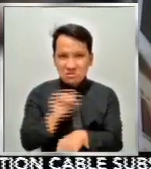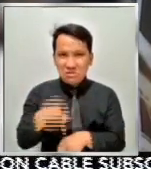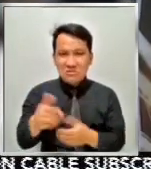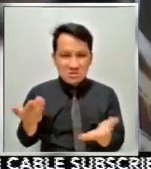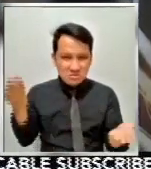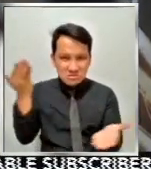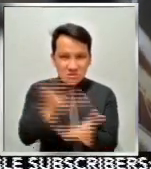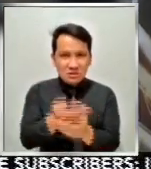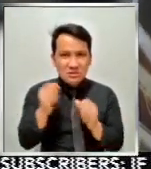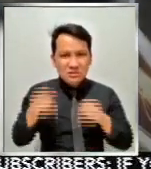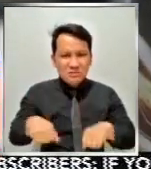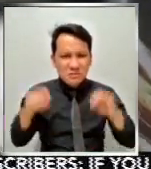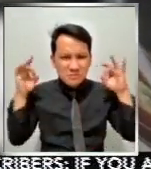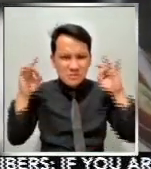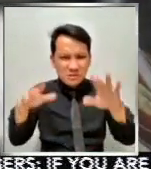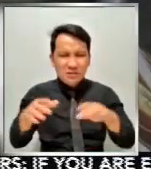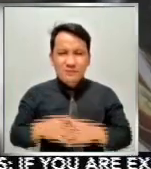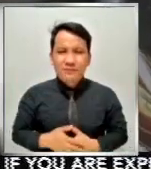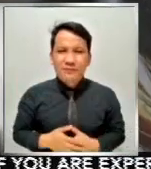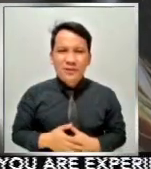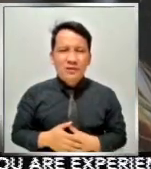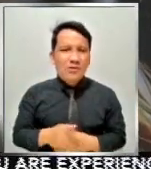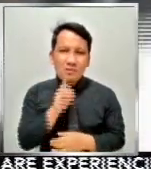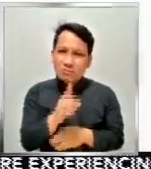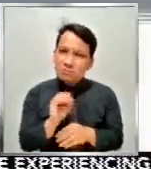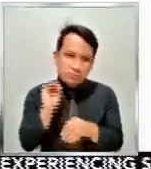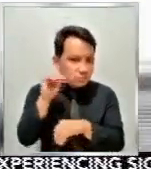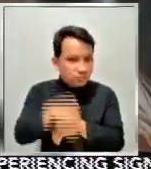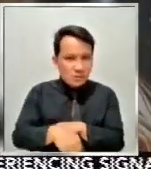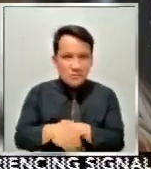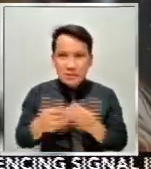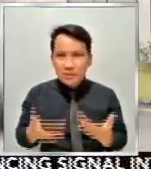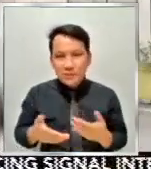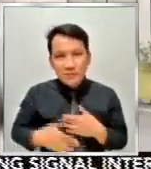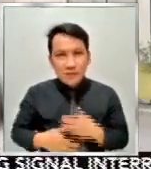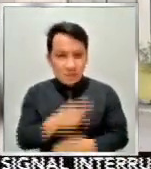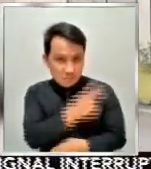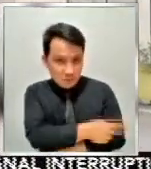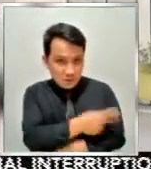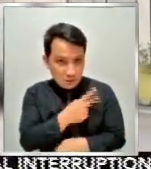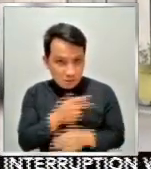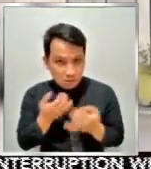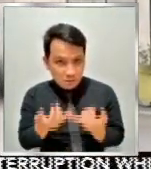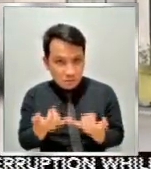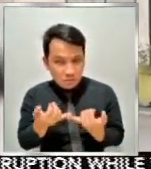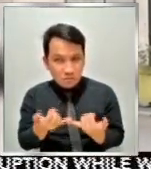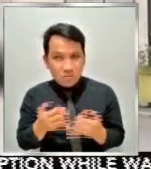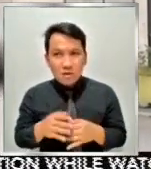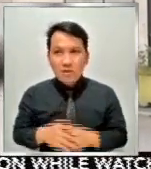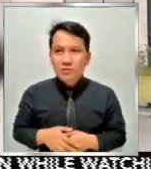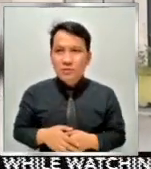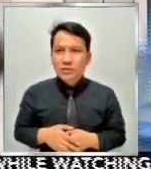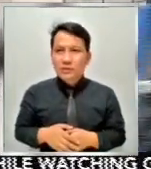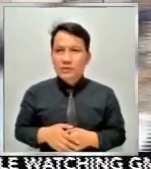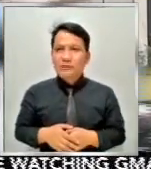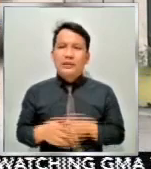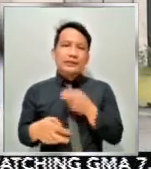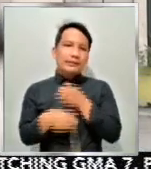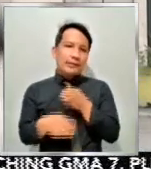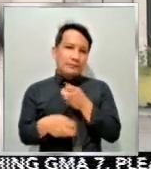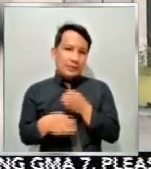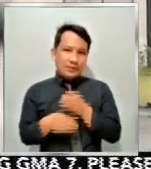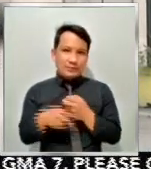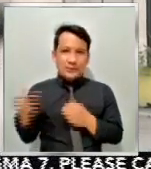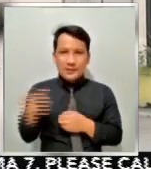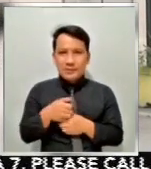severe at critical. Overwhelming, no? Dahil mga pasyente natin ngayon, talagang hirap kami kumukuha ng bakante